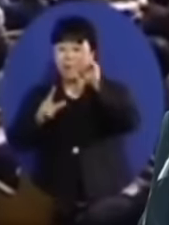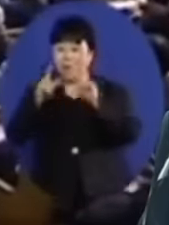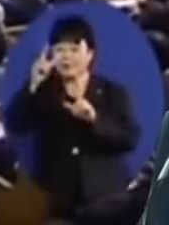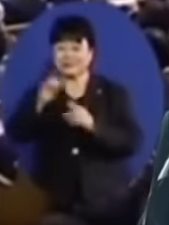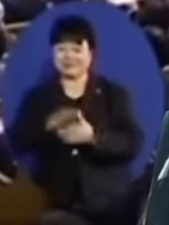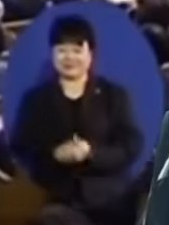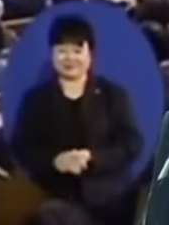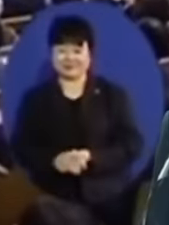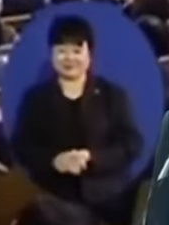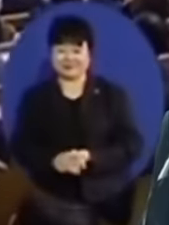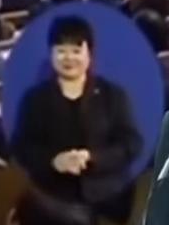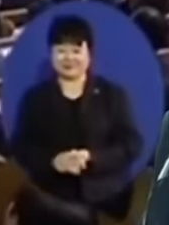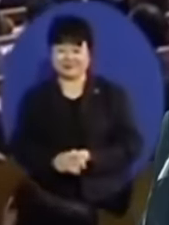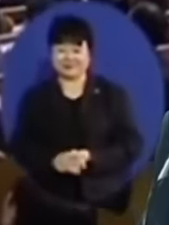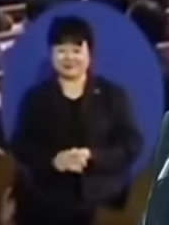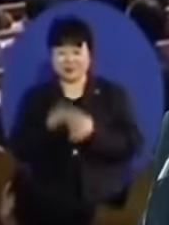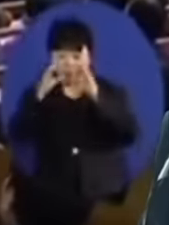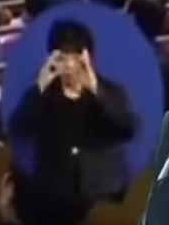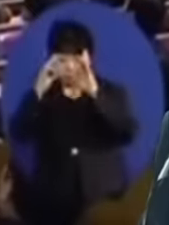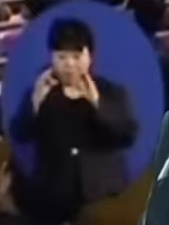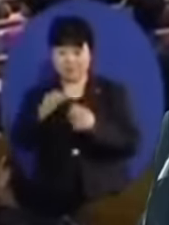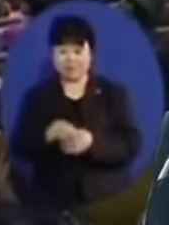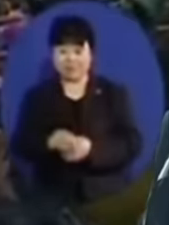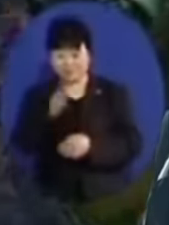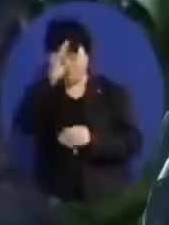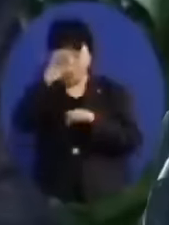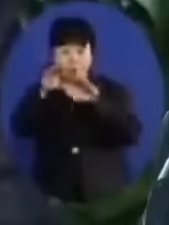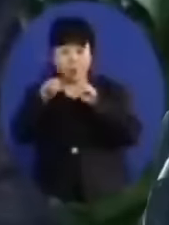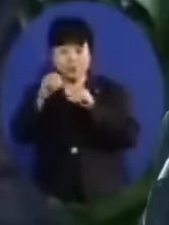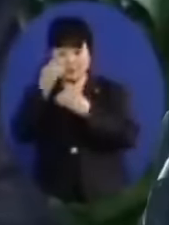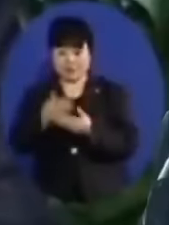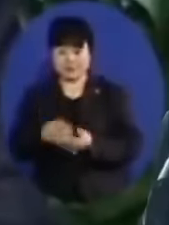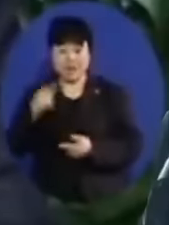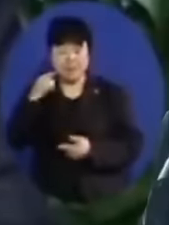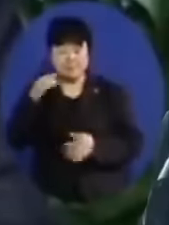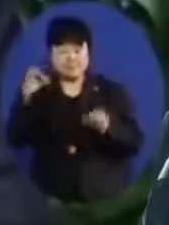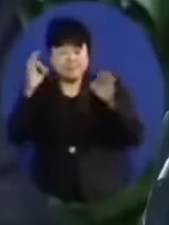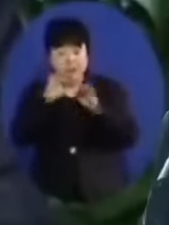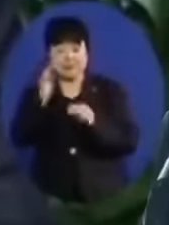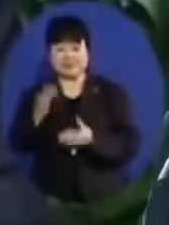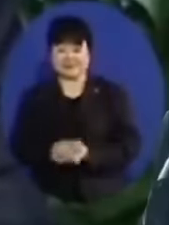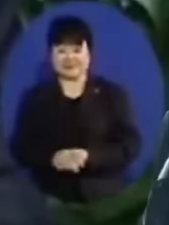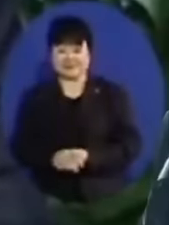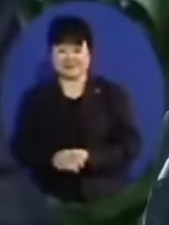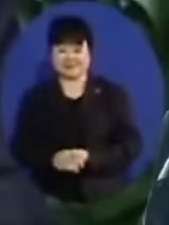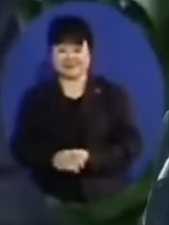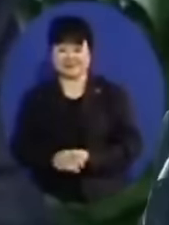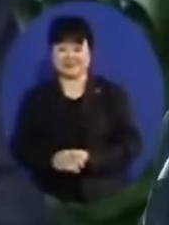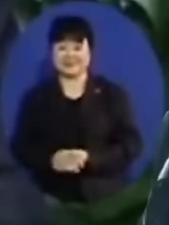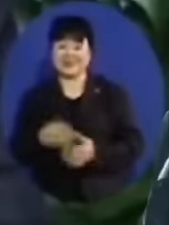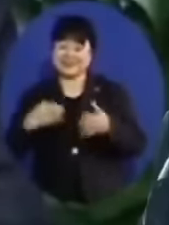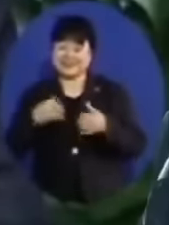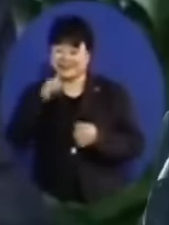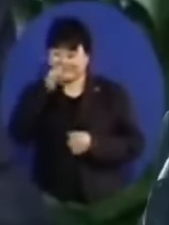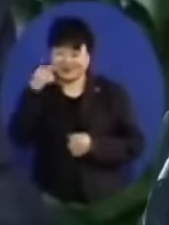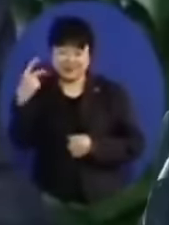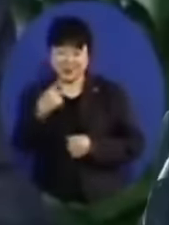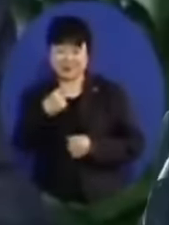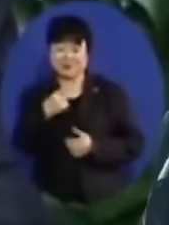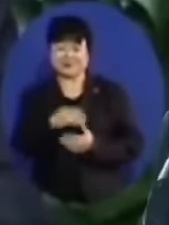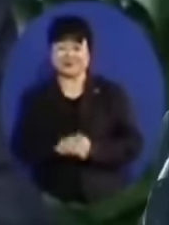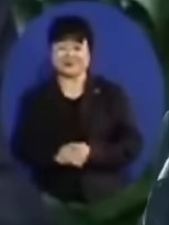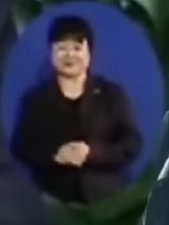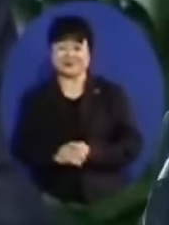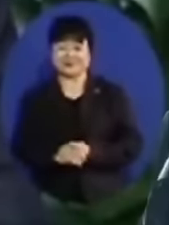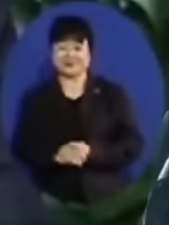눈에 얼렁얼렁합니다. 나았어요. 근데 거기서 재미를 보아가지고서